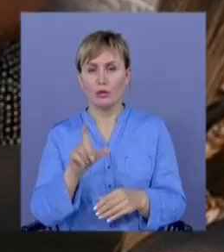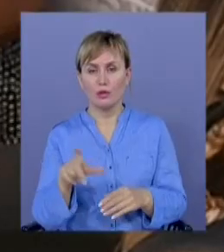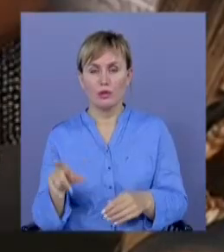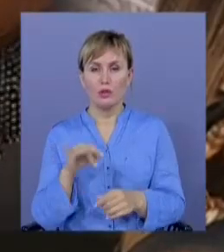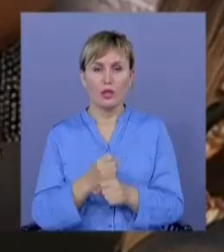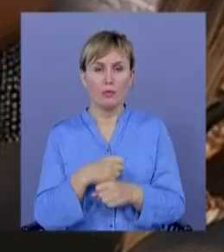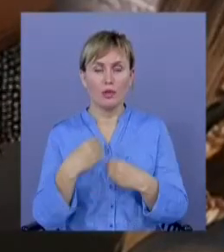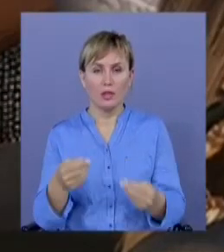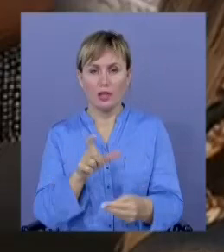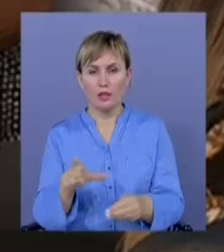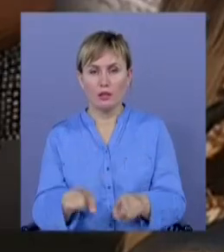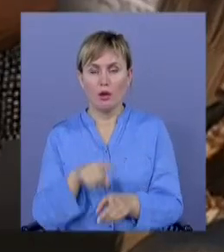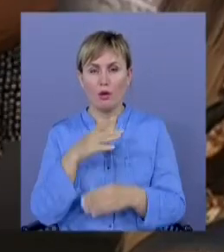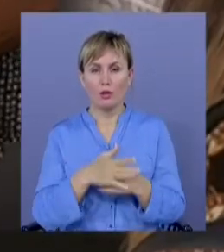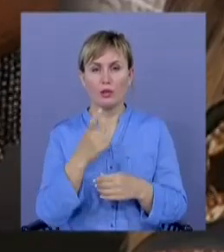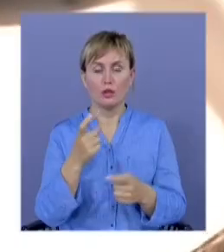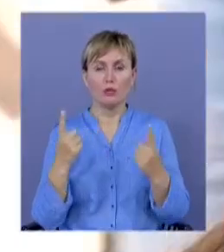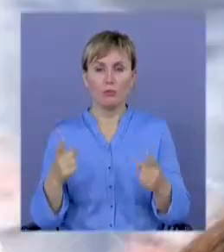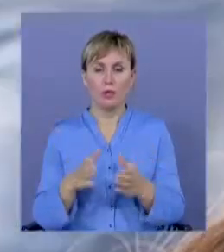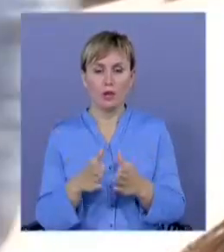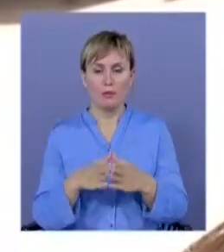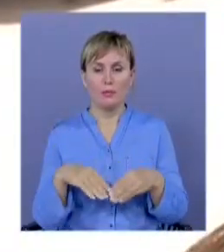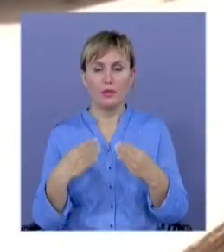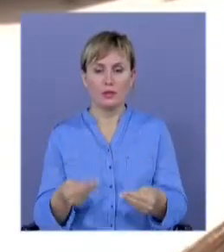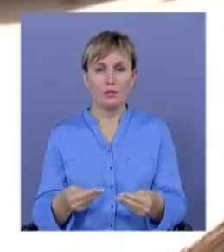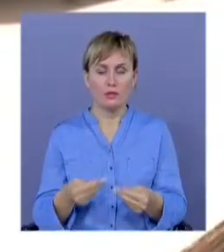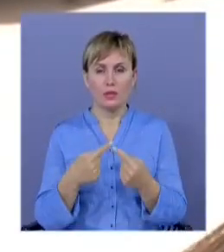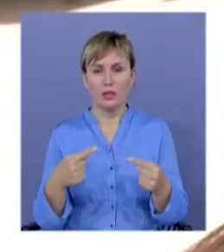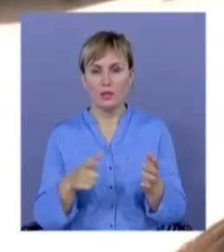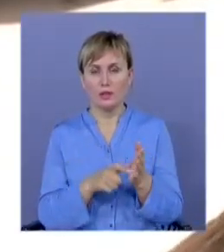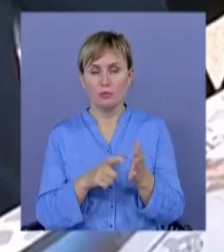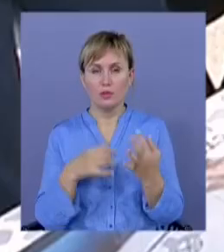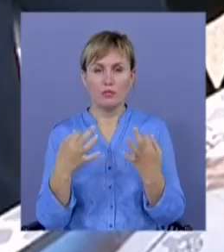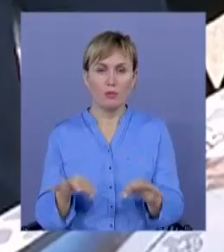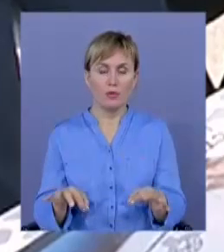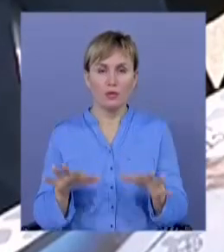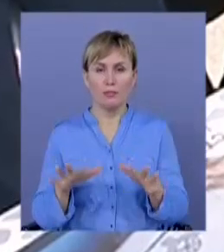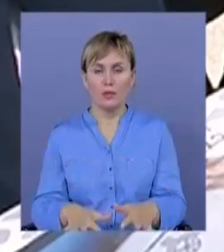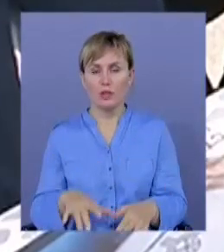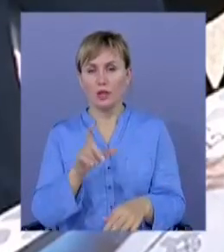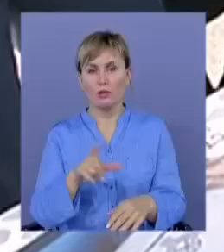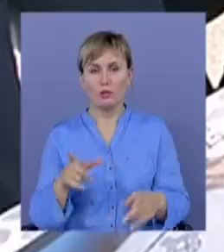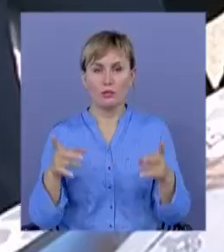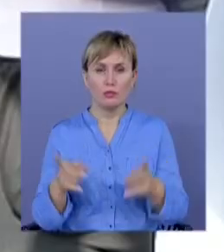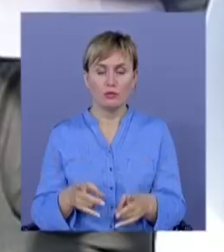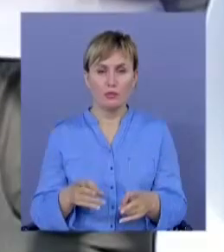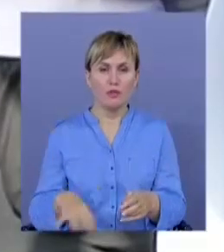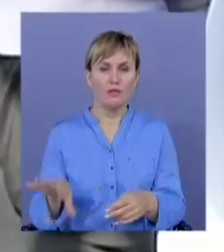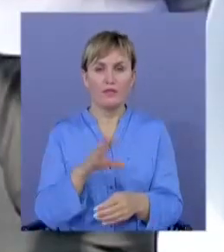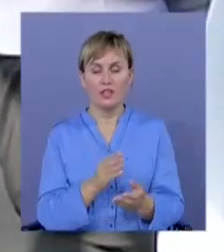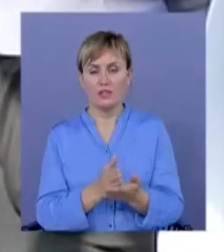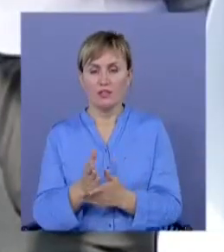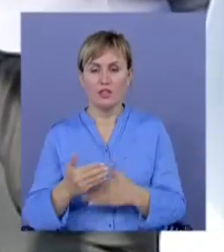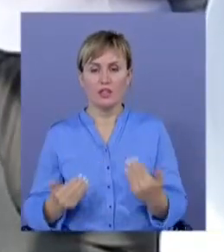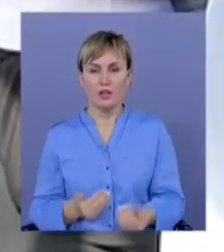но и работодатели. Около 100 крупных компаний представили топ-700 свободных вакансий. Сотрудники нужны практически во всех